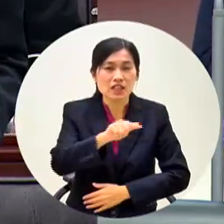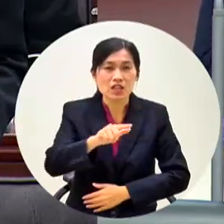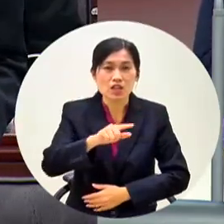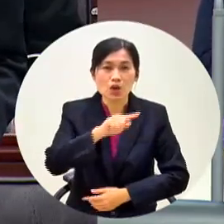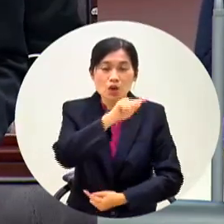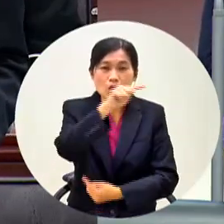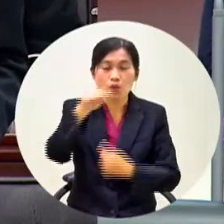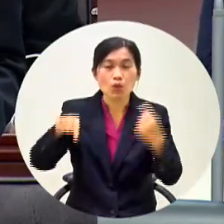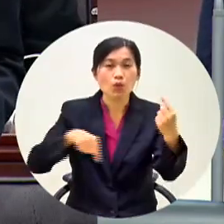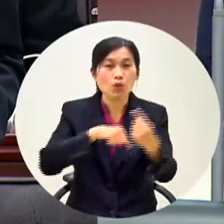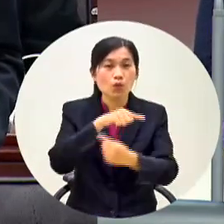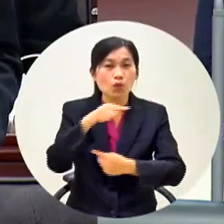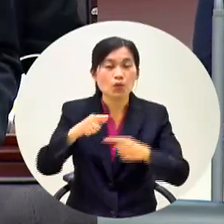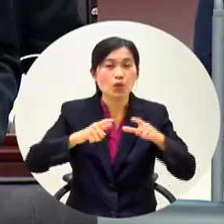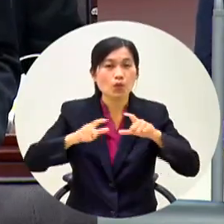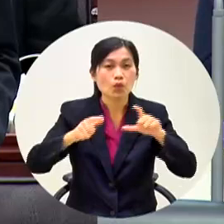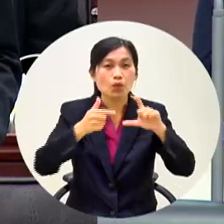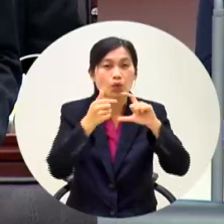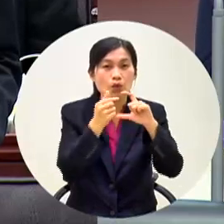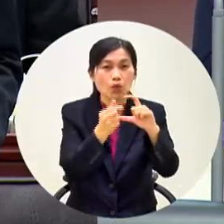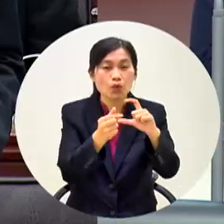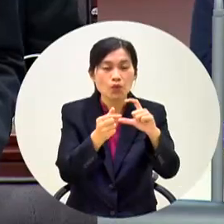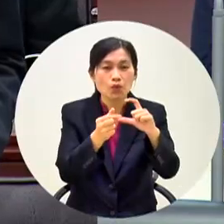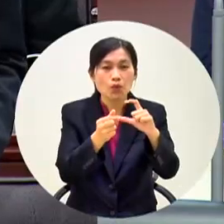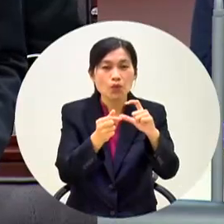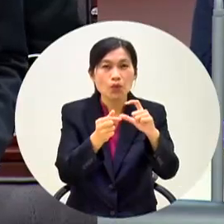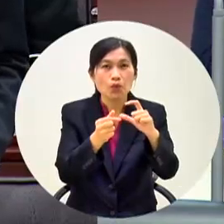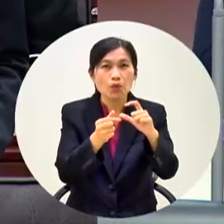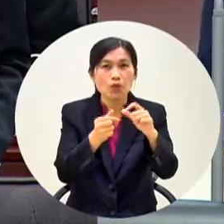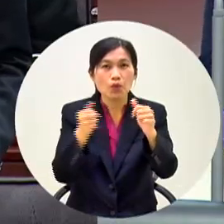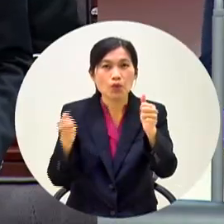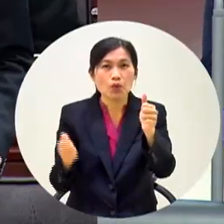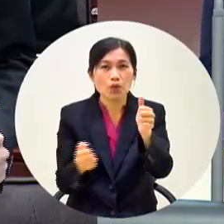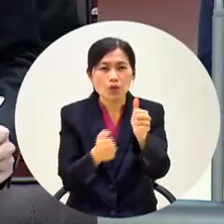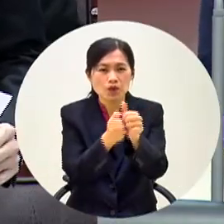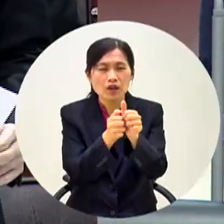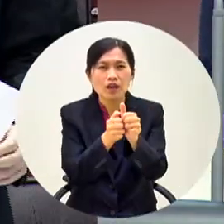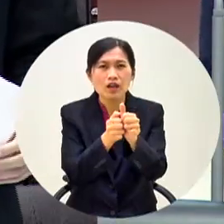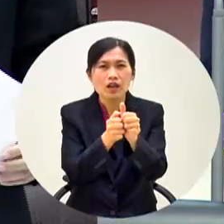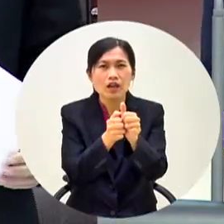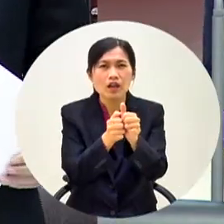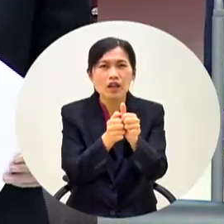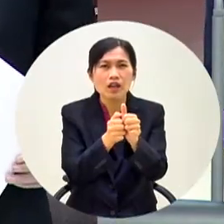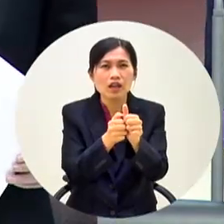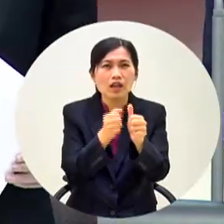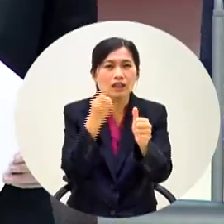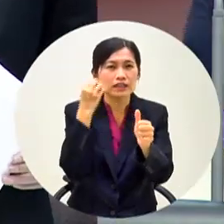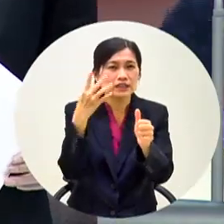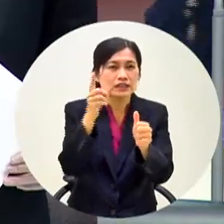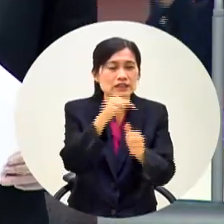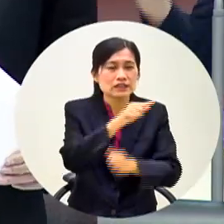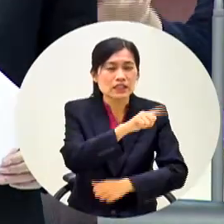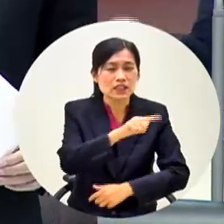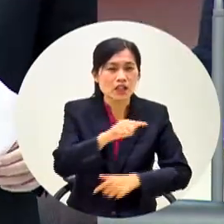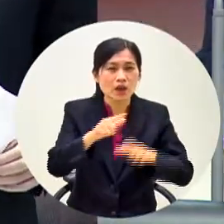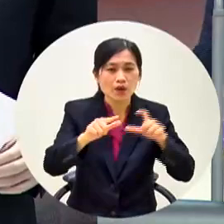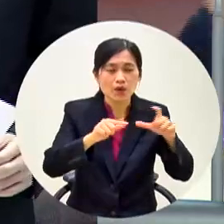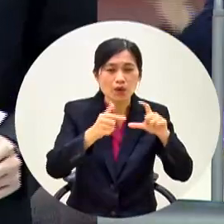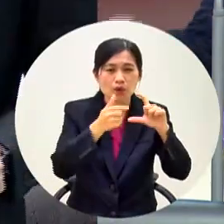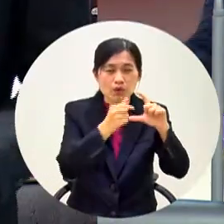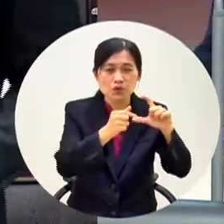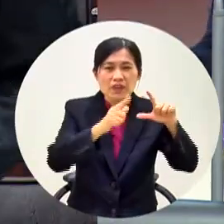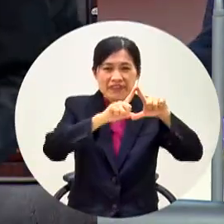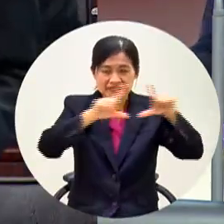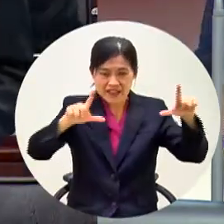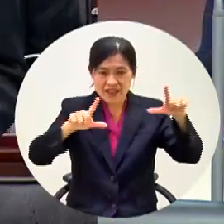上它是新材料循环经济园区下面的一个子计划，就说当它新材料循环经济园区的这个计划因为